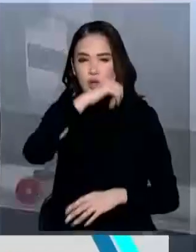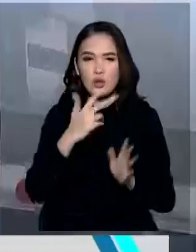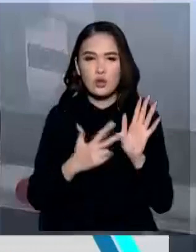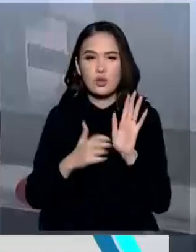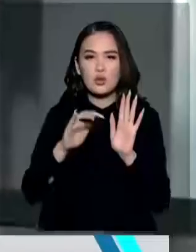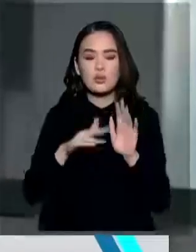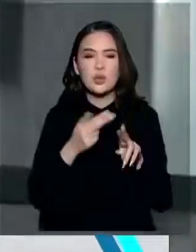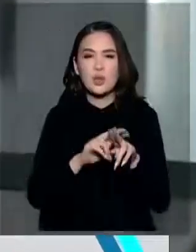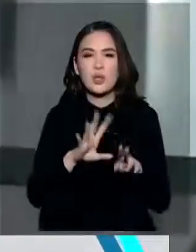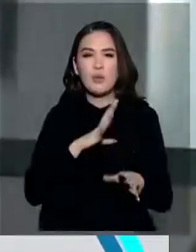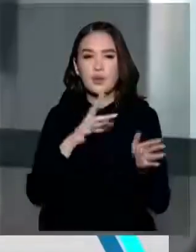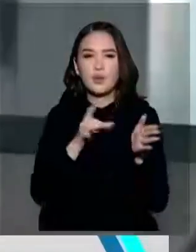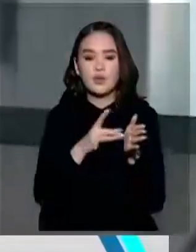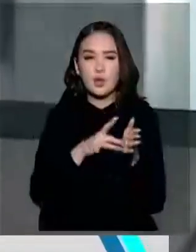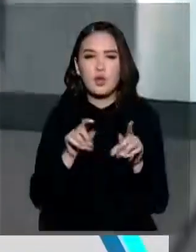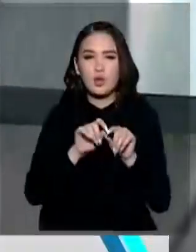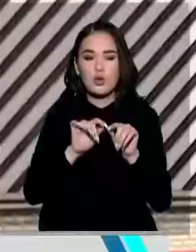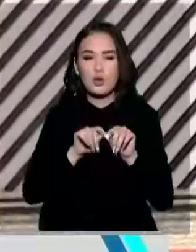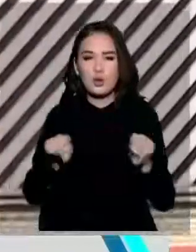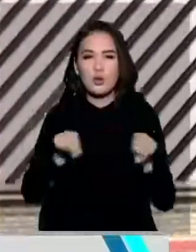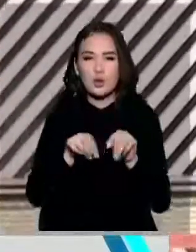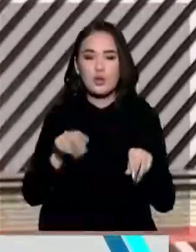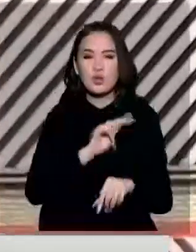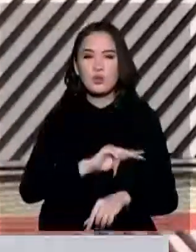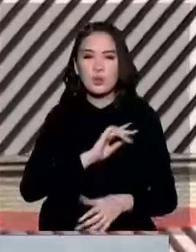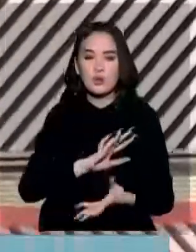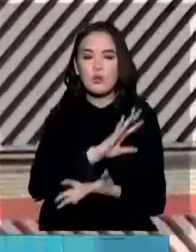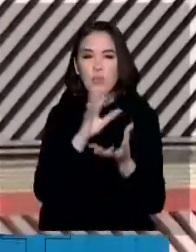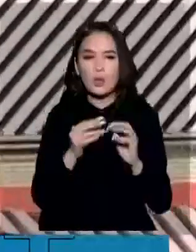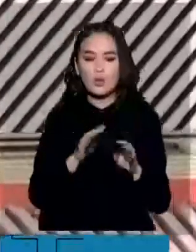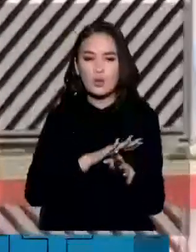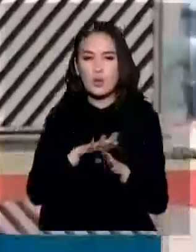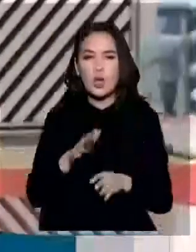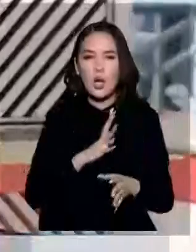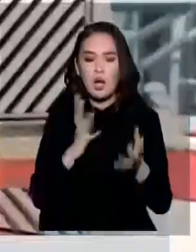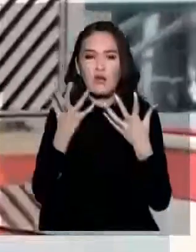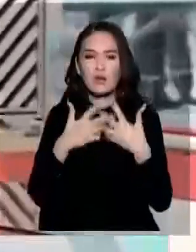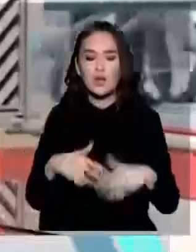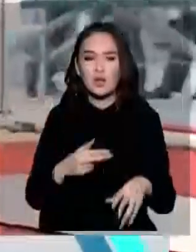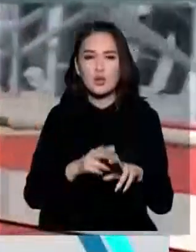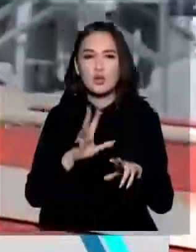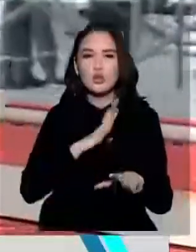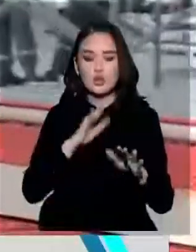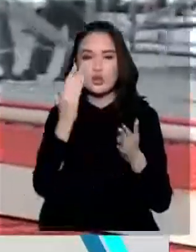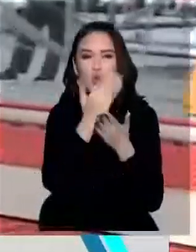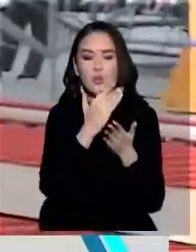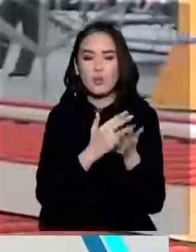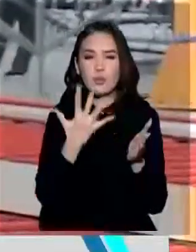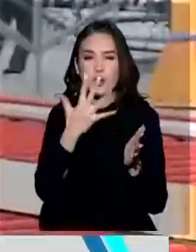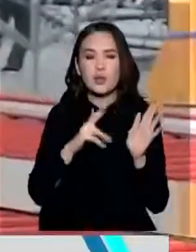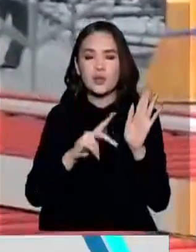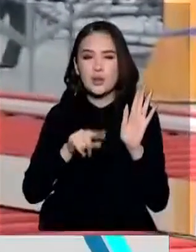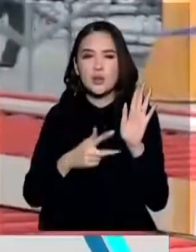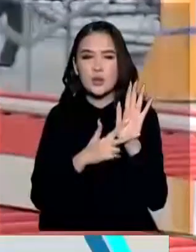метр шыны құрылымдарын шығарады. Жұмыстың барлығы толық дерлік автоматтандырылған, жобаның жалпы құны 5-8 миллиард